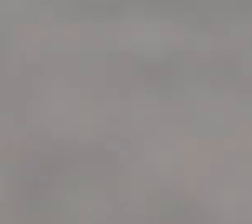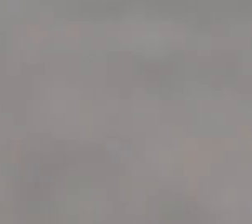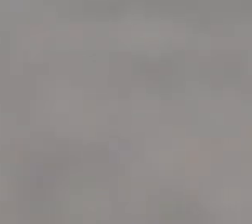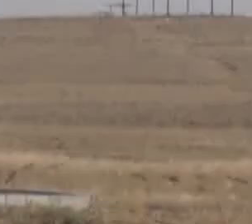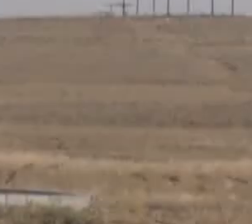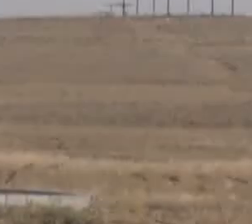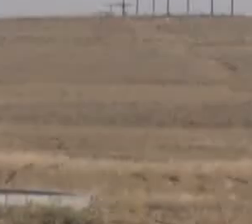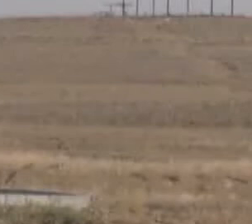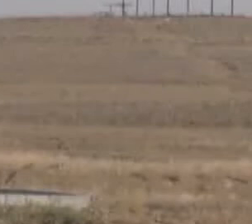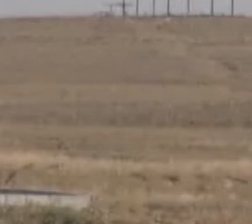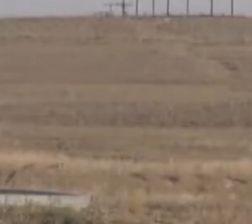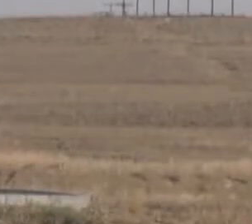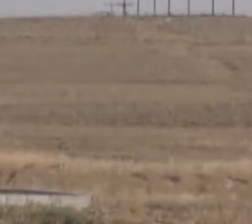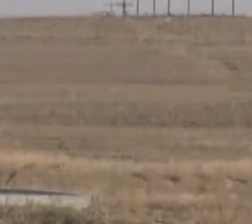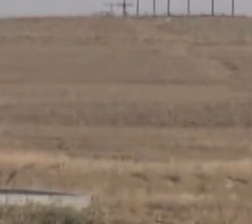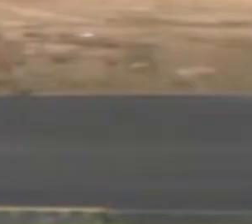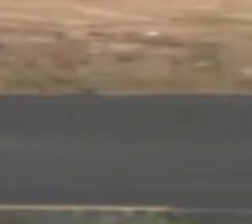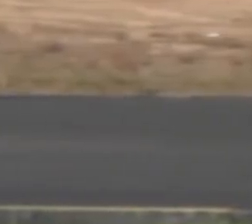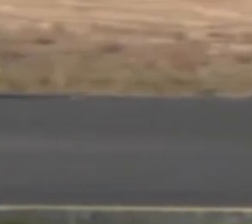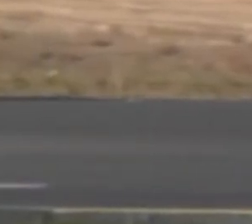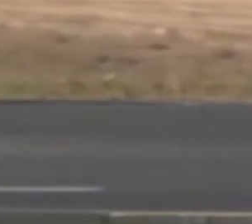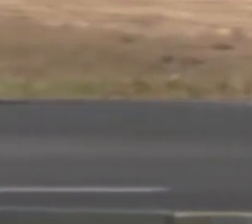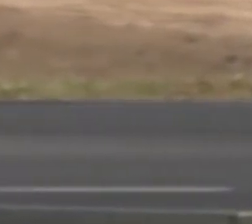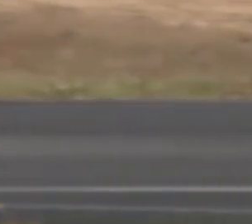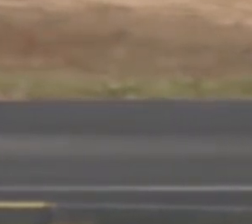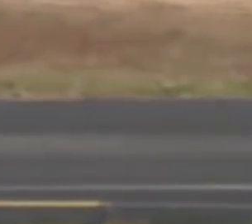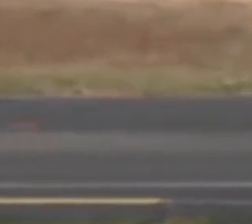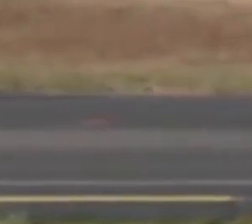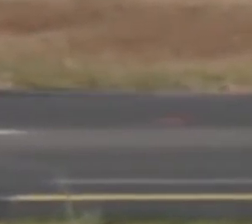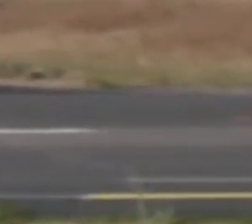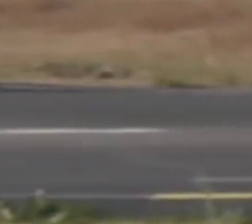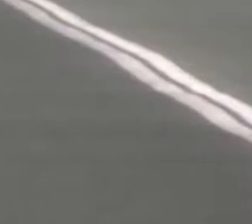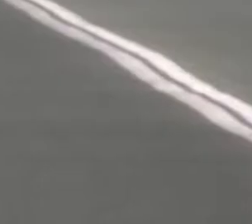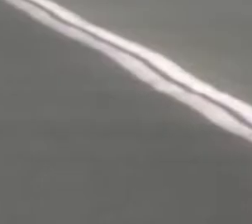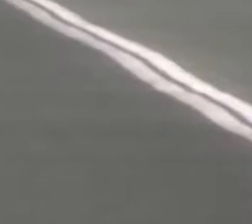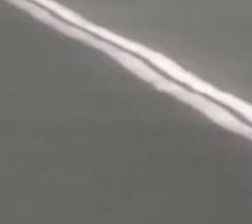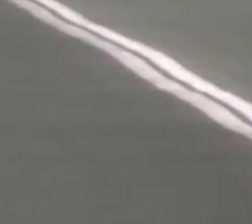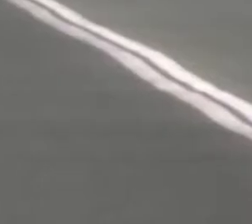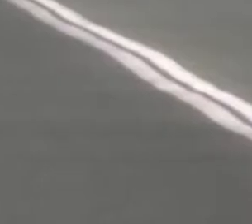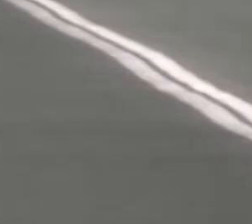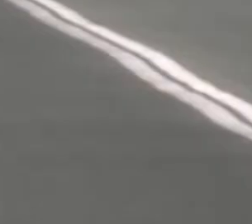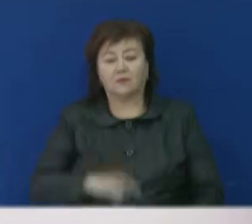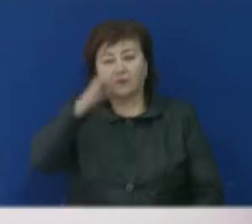Бүгін Семей Бөрлі бағыты бойынша ультрамарафон ұйымдастырылды. Қатысушылар 85 шақырымда жүгіріп өтті.